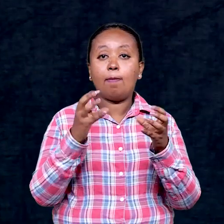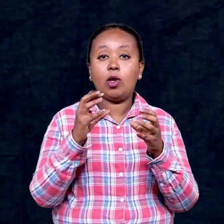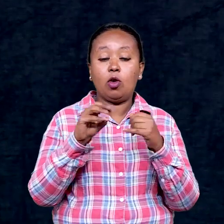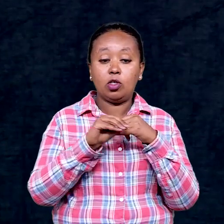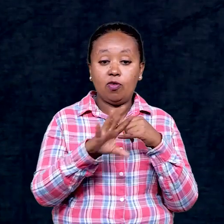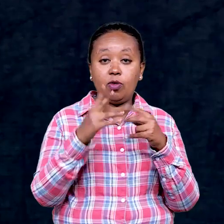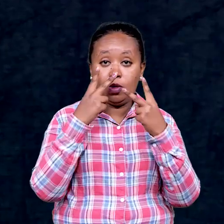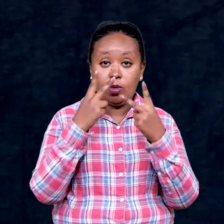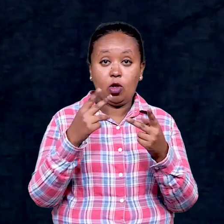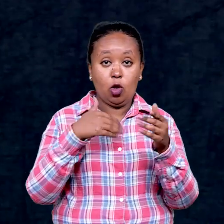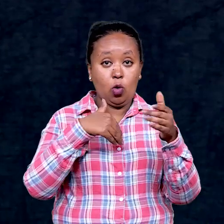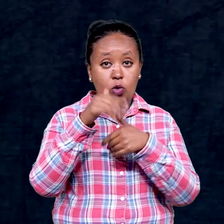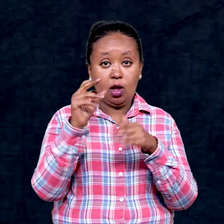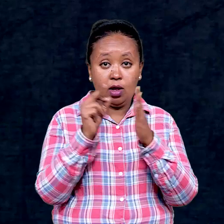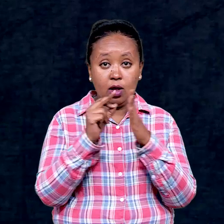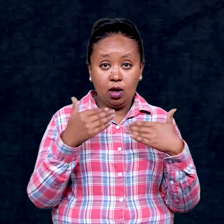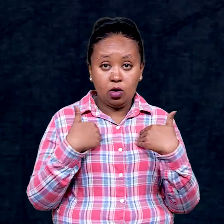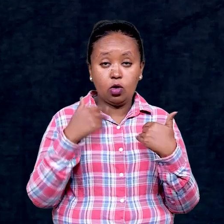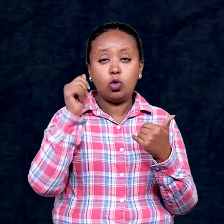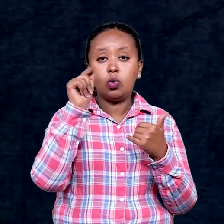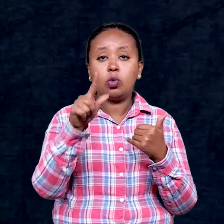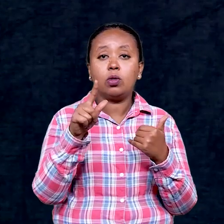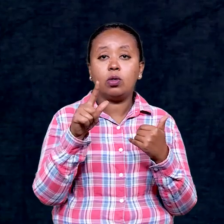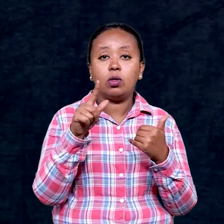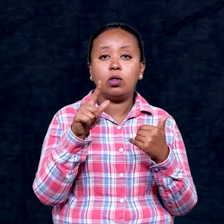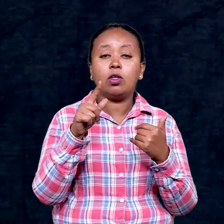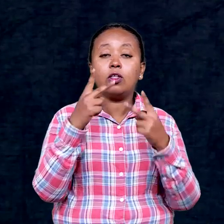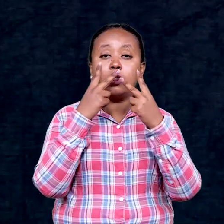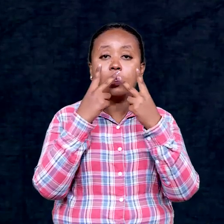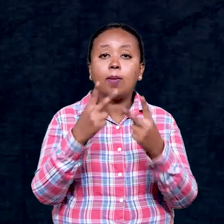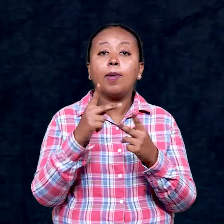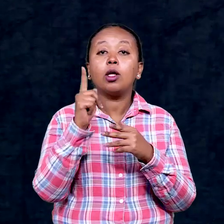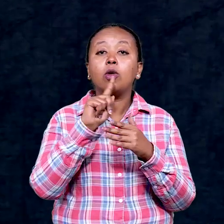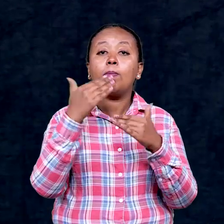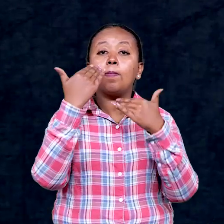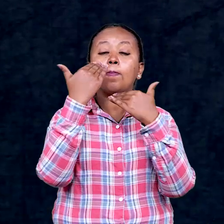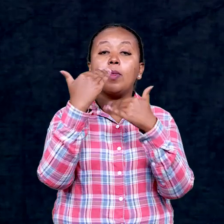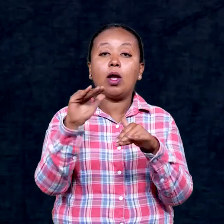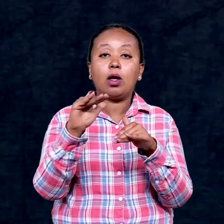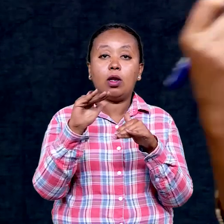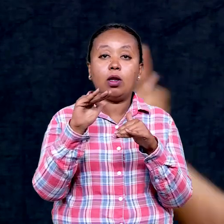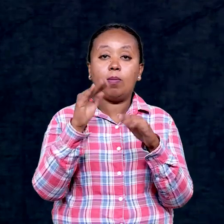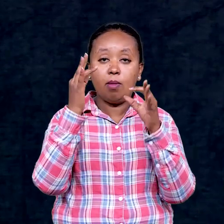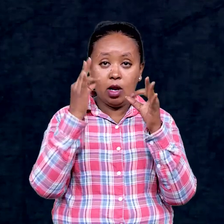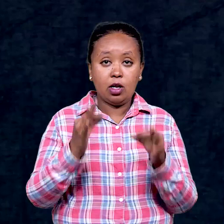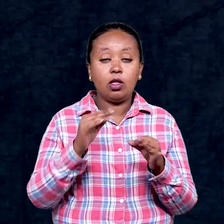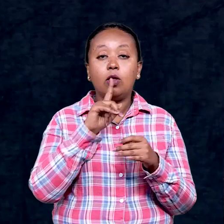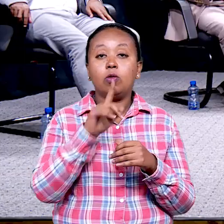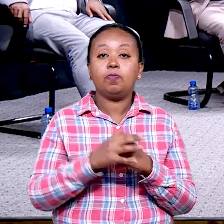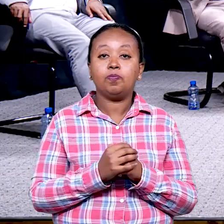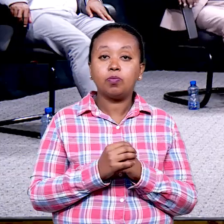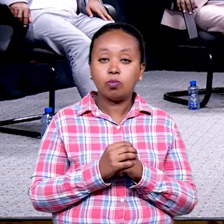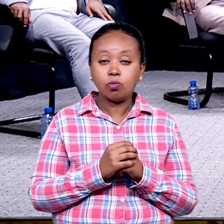ዘርፍ በተመለከተ ይወጣ ህግ አለና እሱ ስንመለከተው ምን ያክል የሚያረጋግጥ አይነት